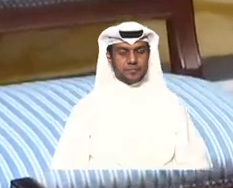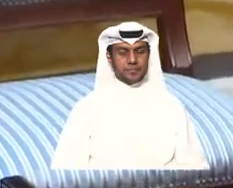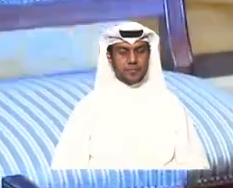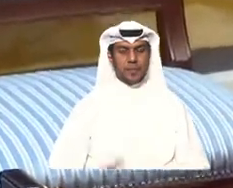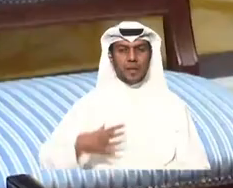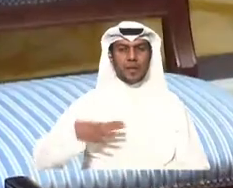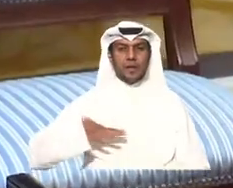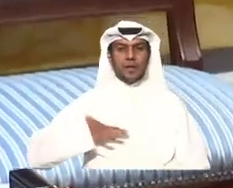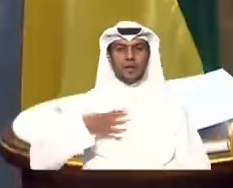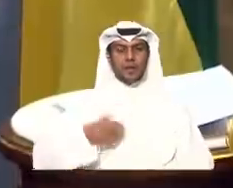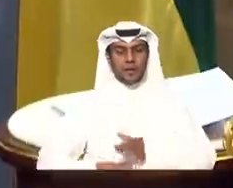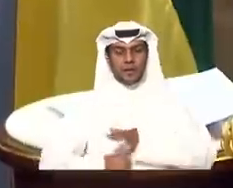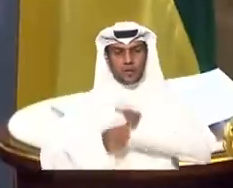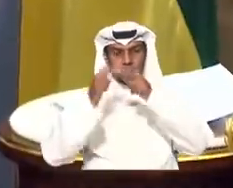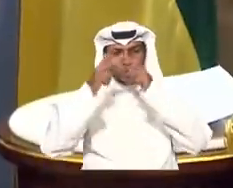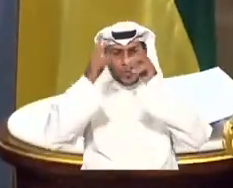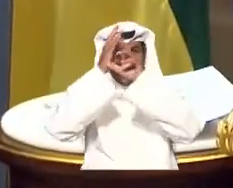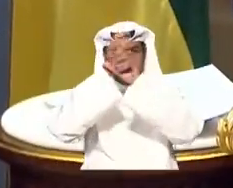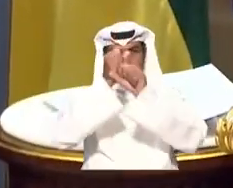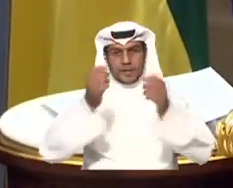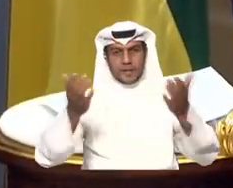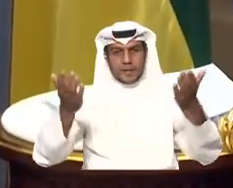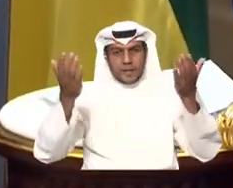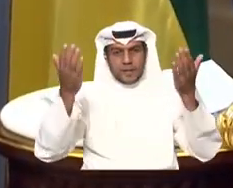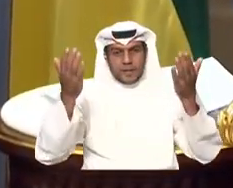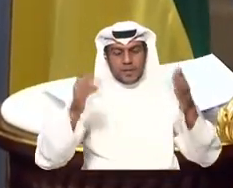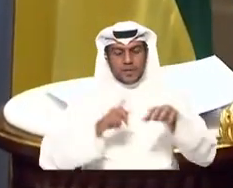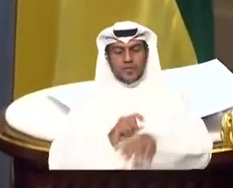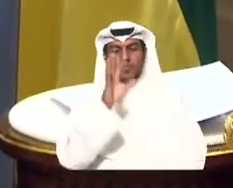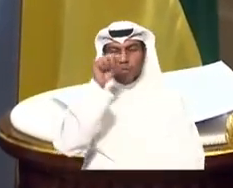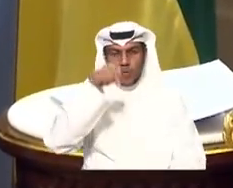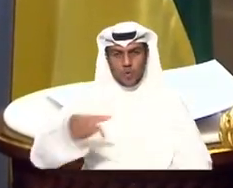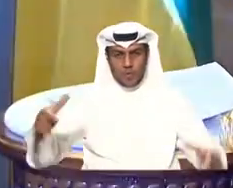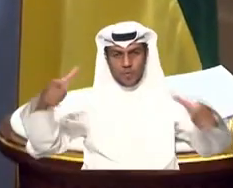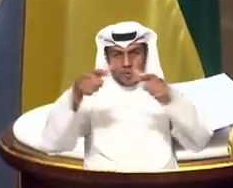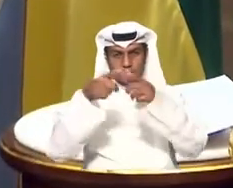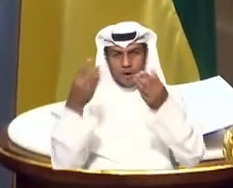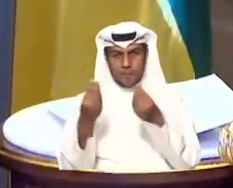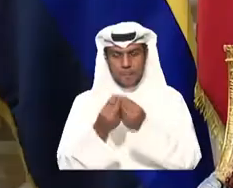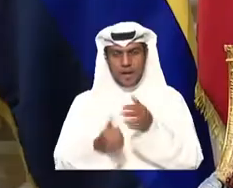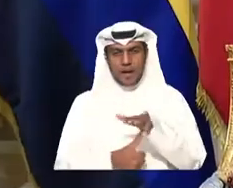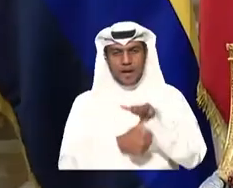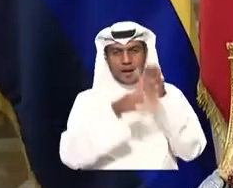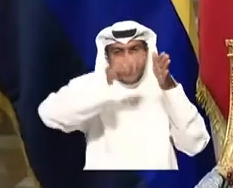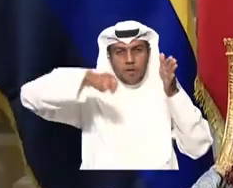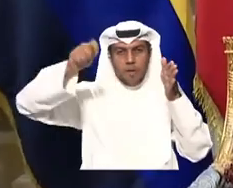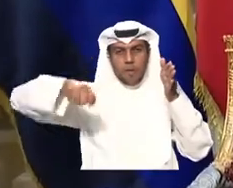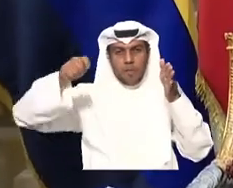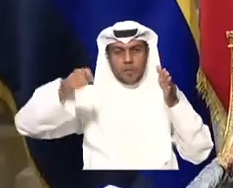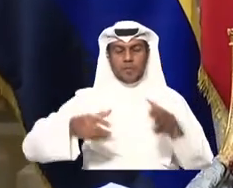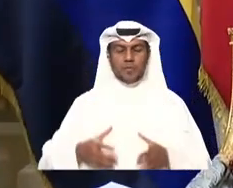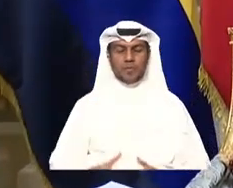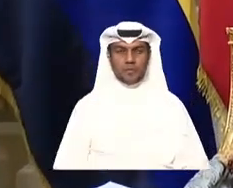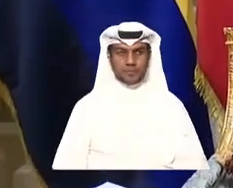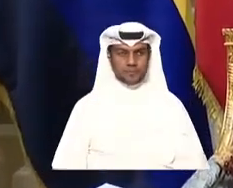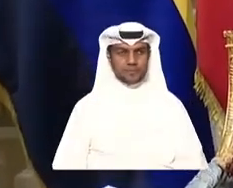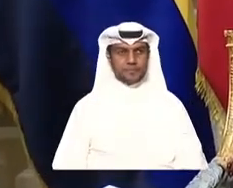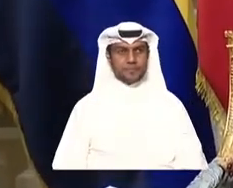كما استقبل سمو رعاه الله بقصر بيان صباح اليوم معالي رئيس مجلس الأمة مرزوق علي الغانم.